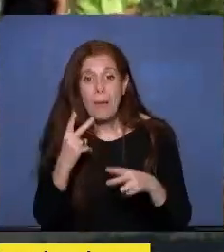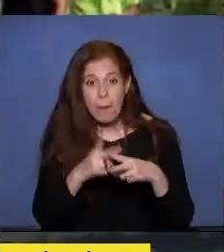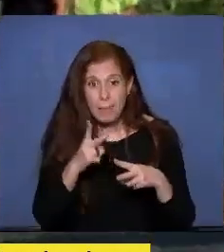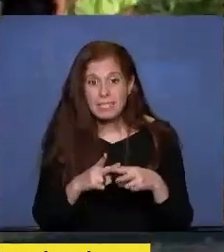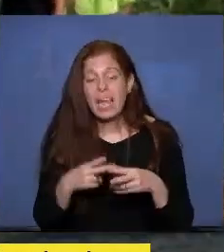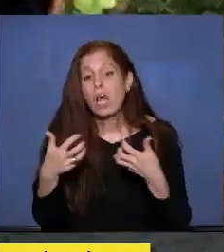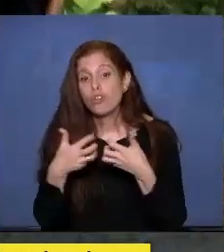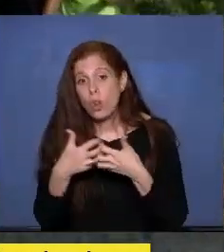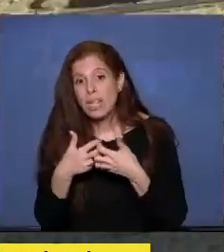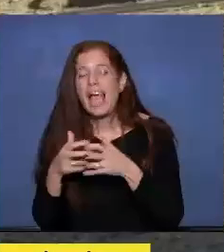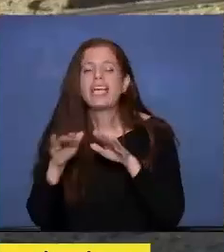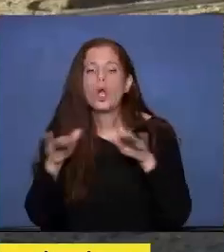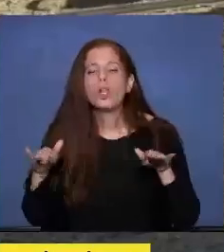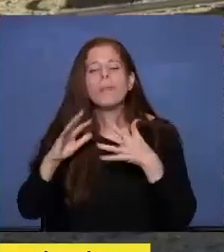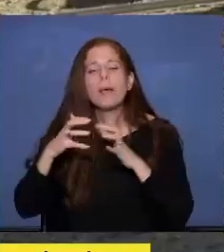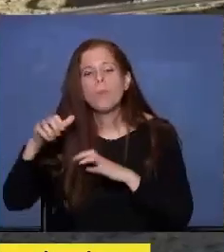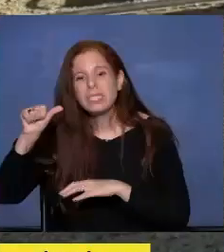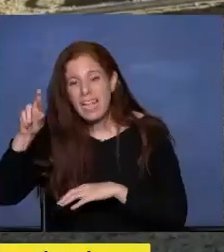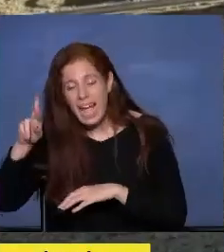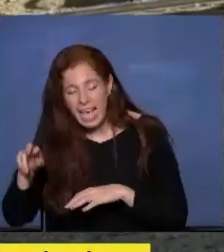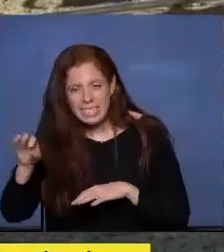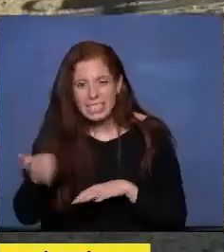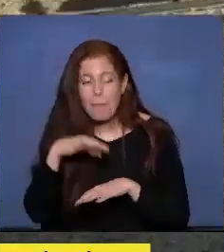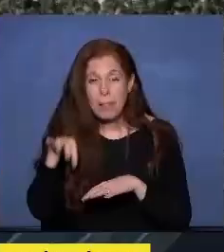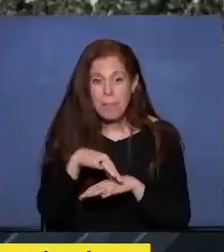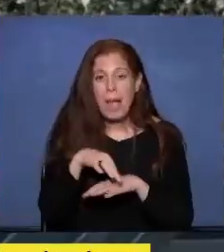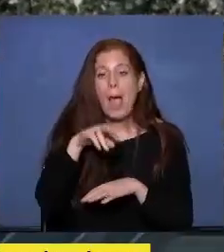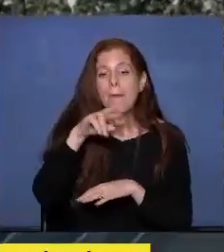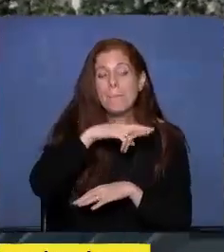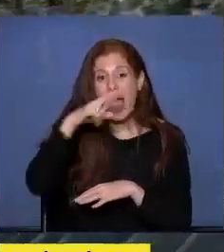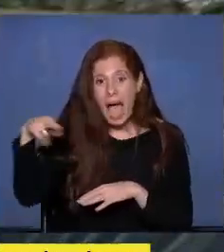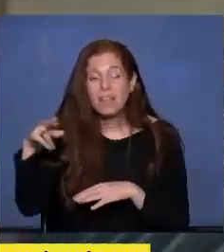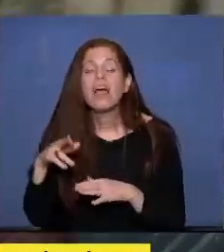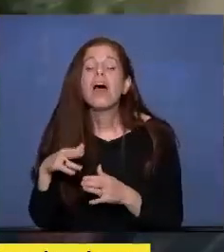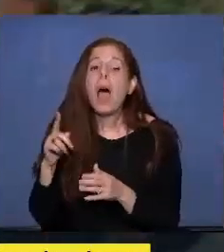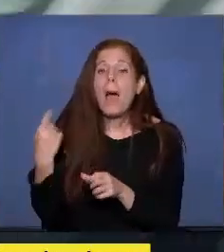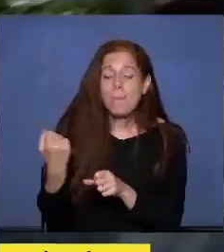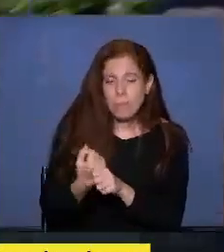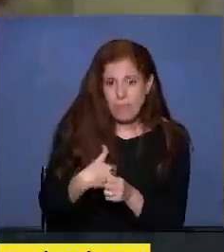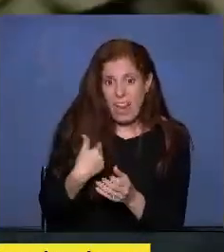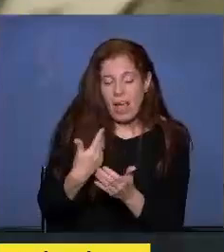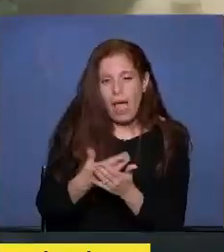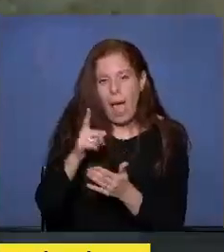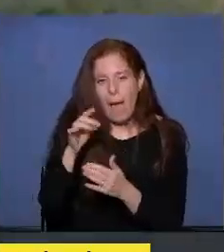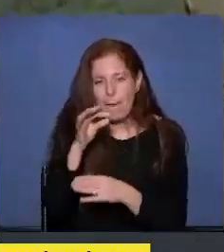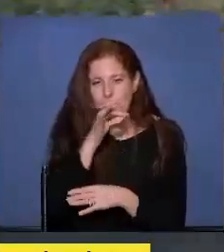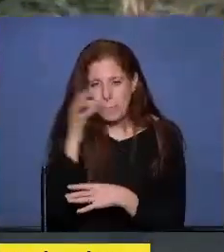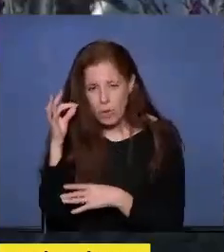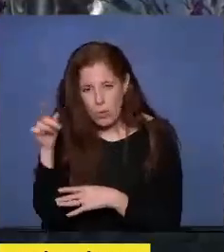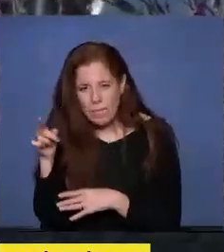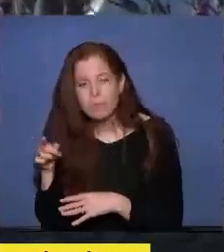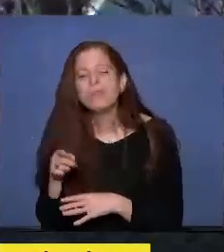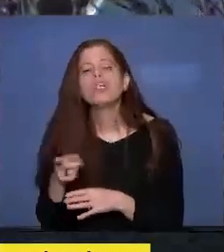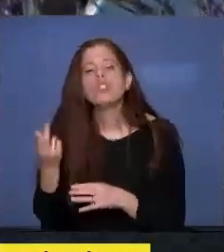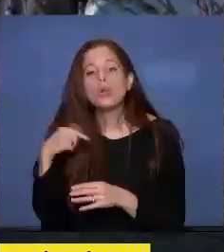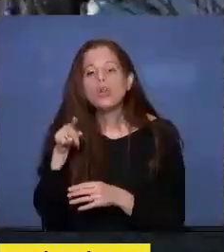ארז, המתפרה ברעת, המוביל בהתנדבות היה בדואי. כשהגענו אליהם במושב קלחים, היו אצלם לוחמי נחל וגולני